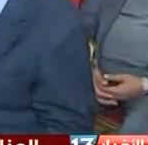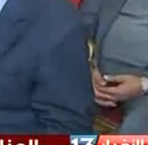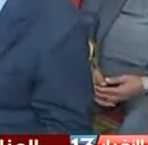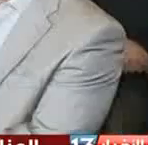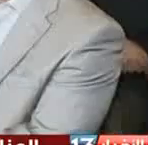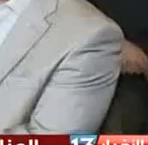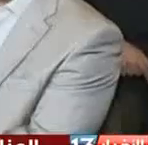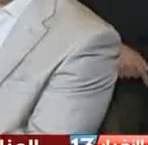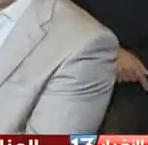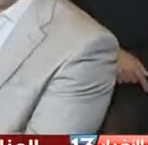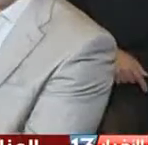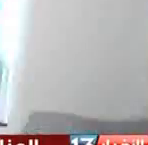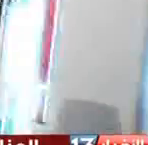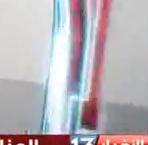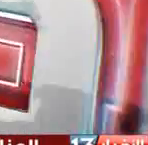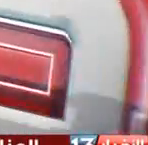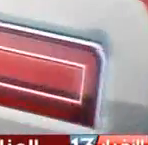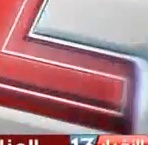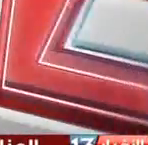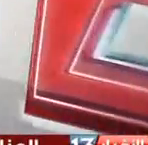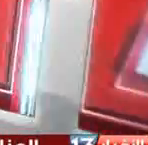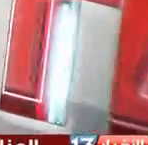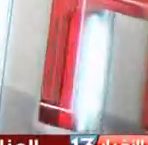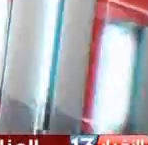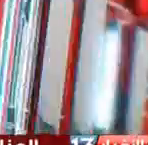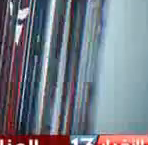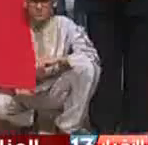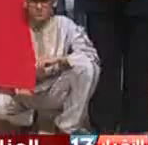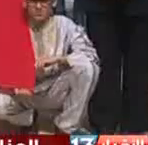لتكوين الإطارات في هذا الغرض.